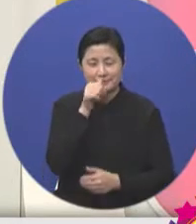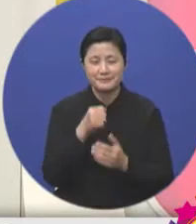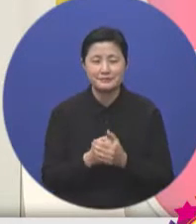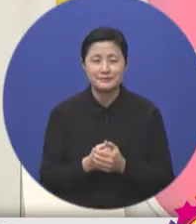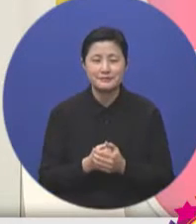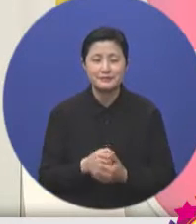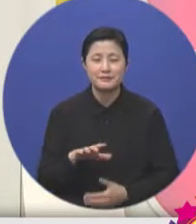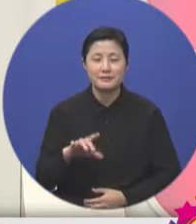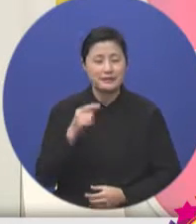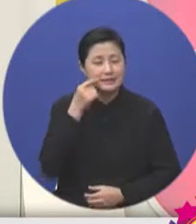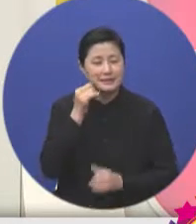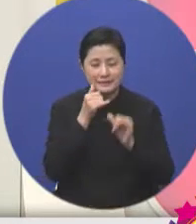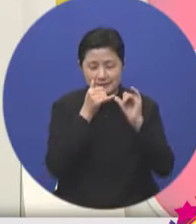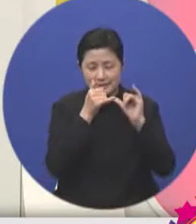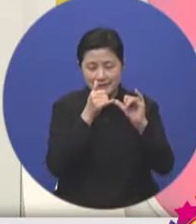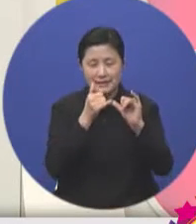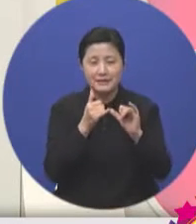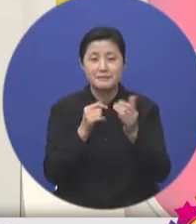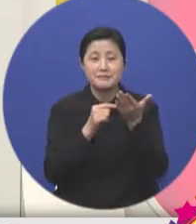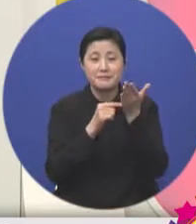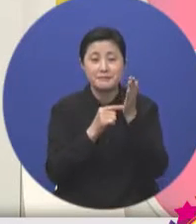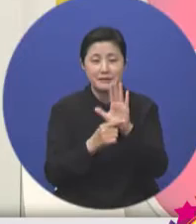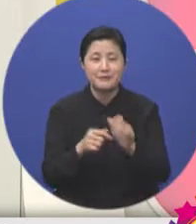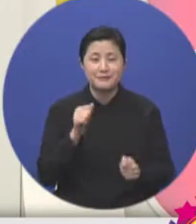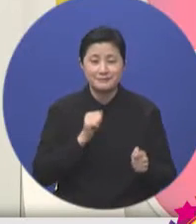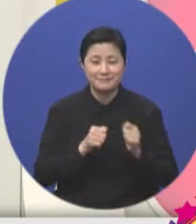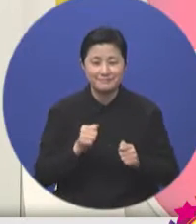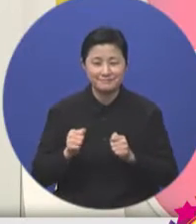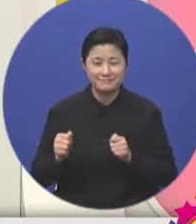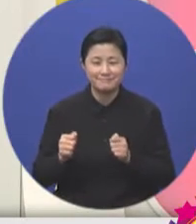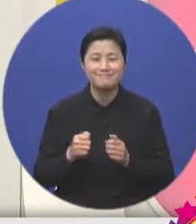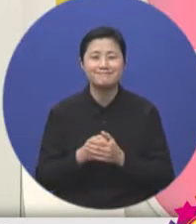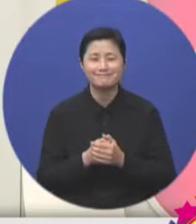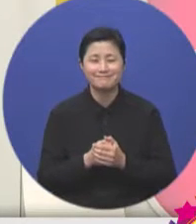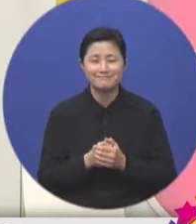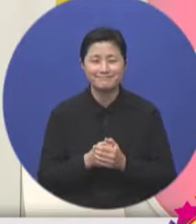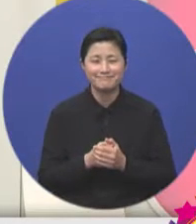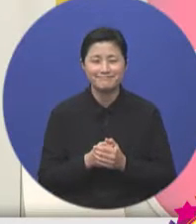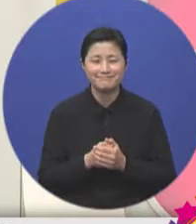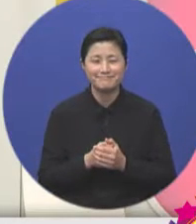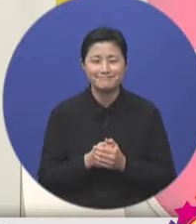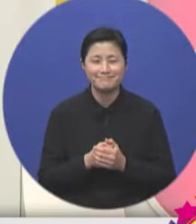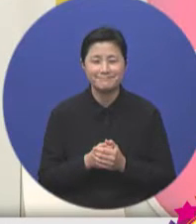네네. 자, 먼저 인기상 가겠습니다. 두구두구두구두구두구두구. 인기상!